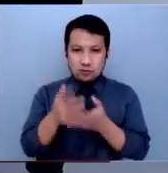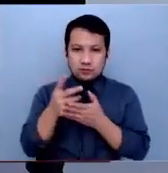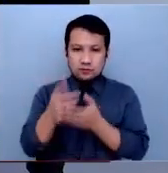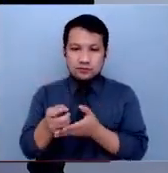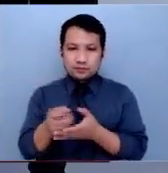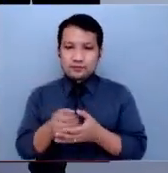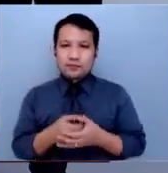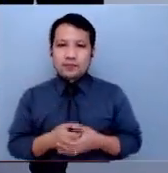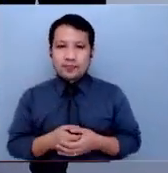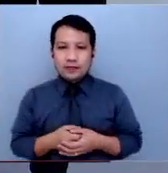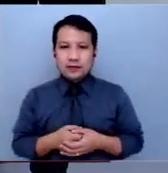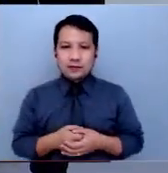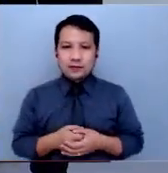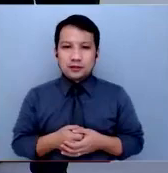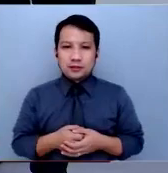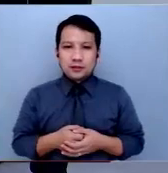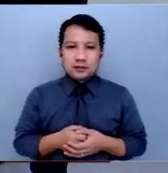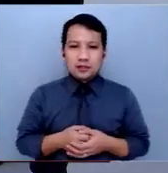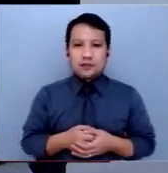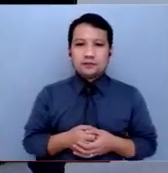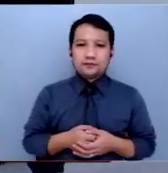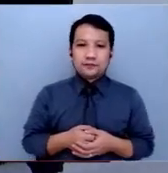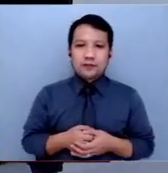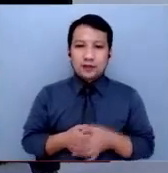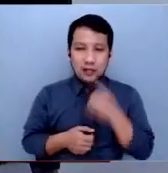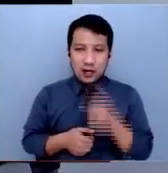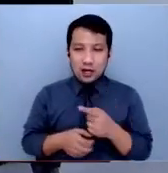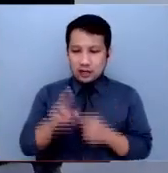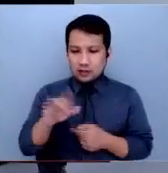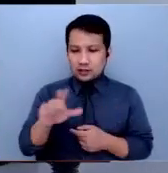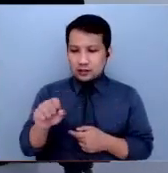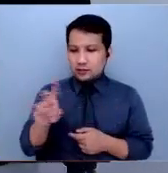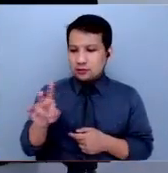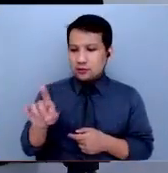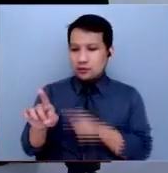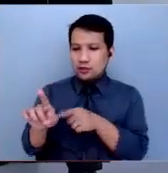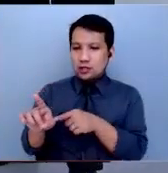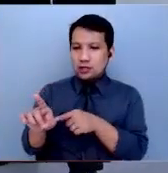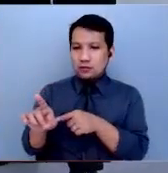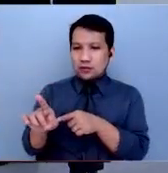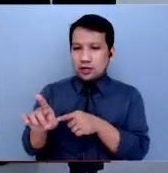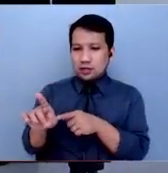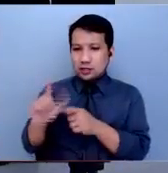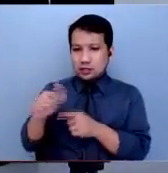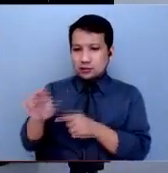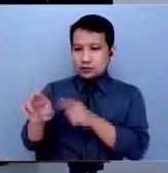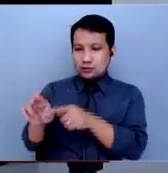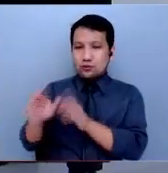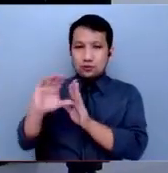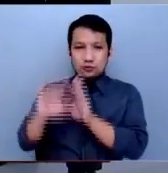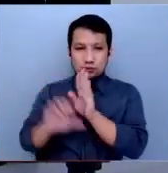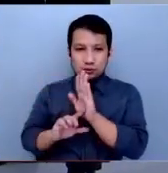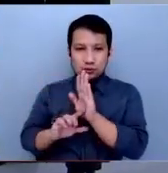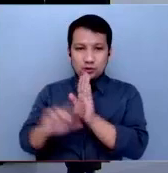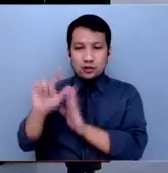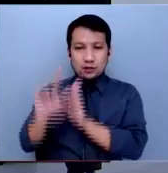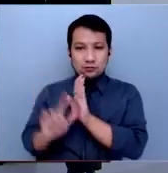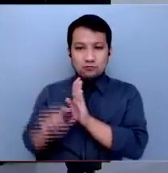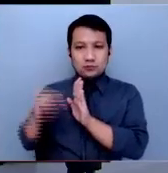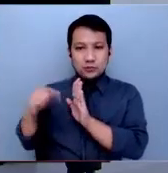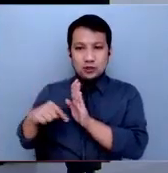po sa Section 16 ng RA 7160 o yung Local Government Code, ang mga LGU ay